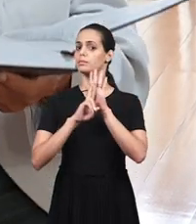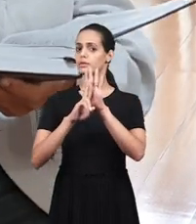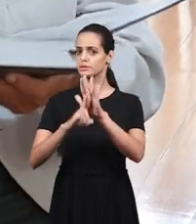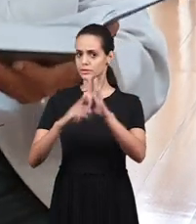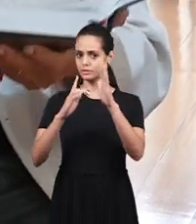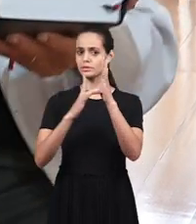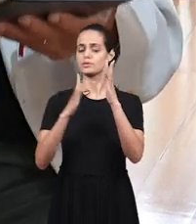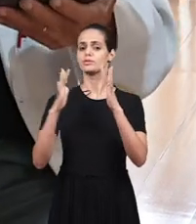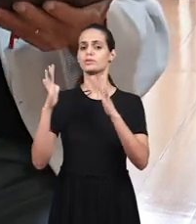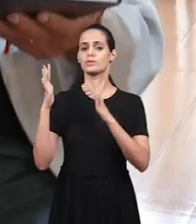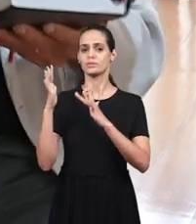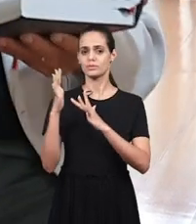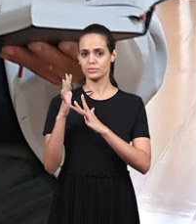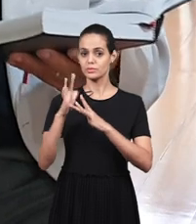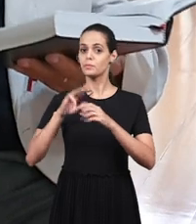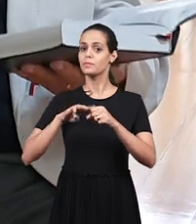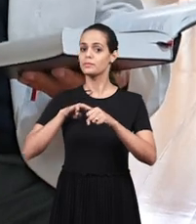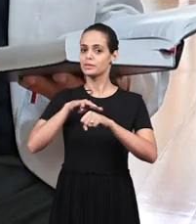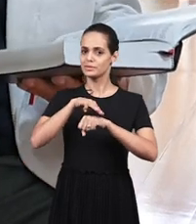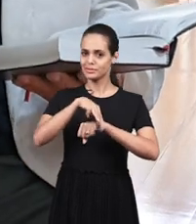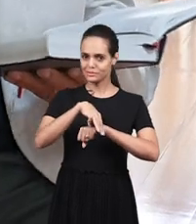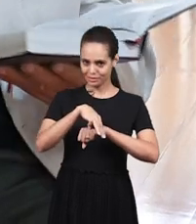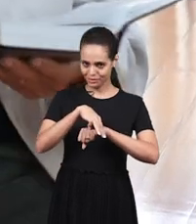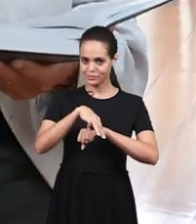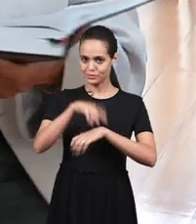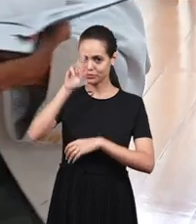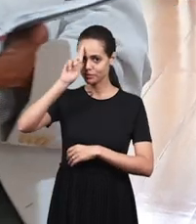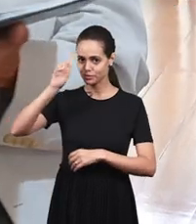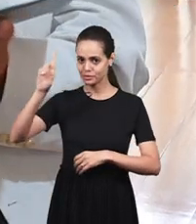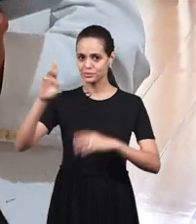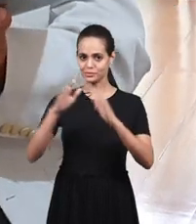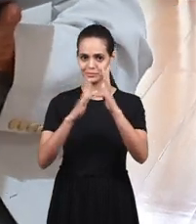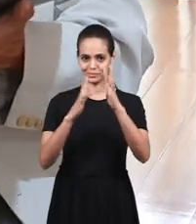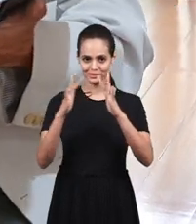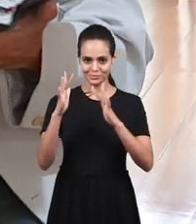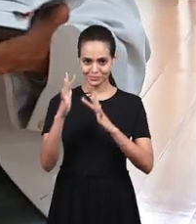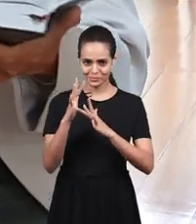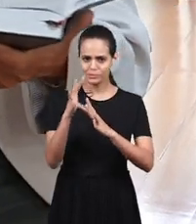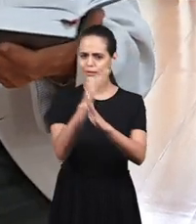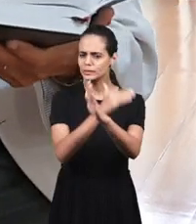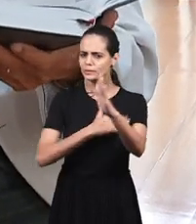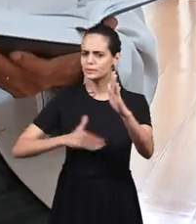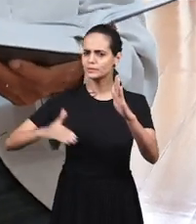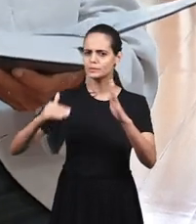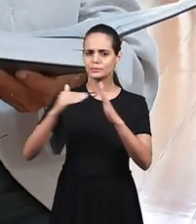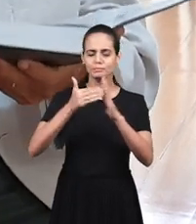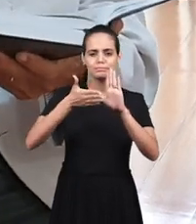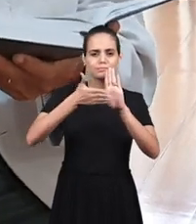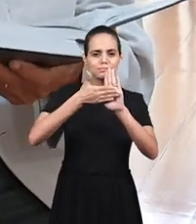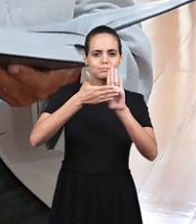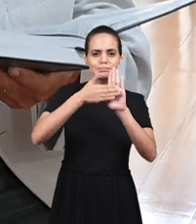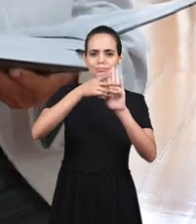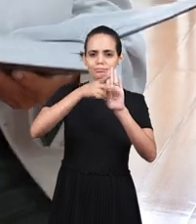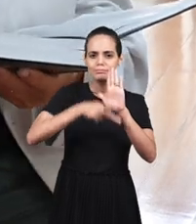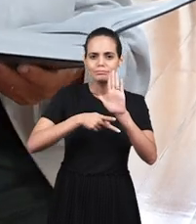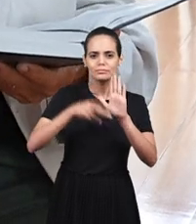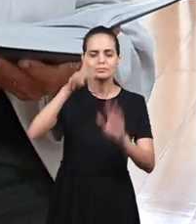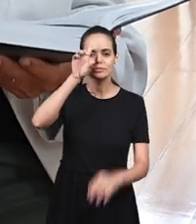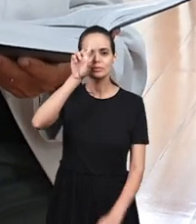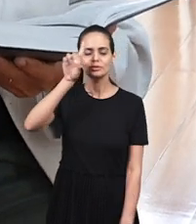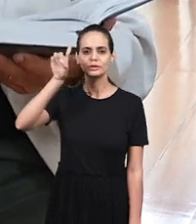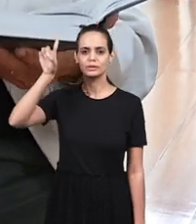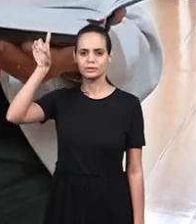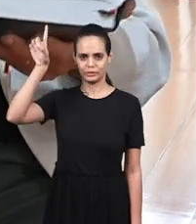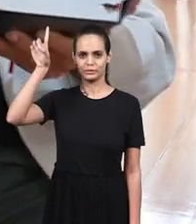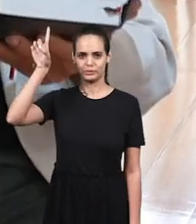стали прообразом Иисуса Христа, Его служения, земного, весь проект